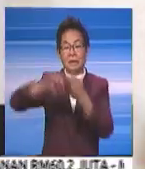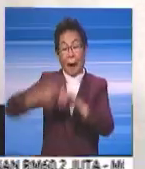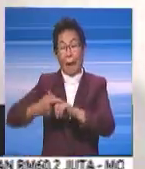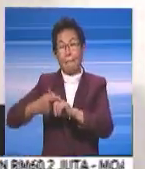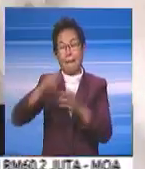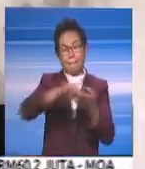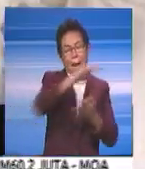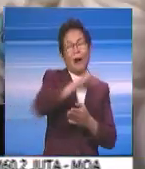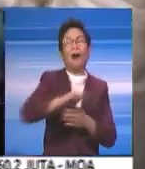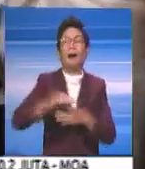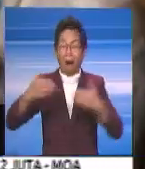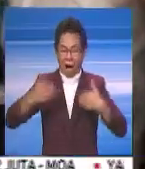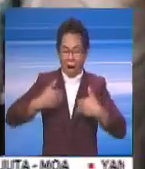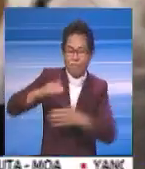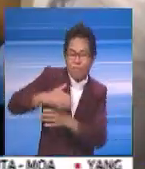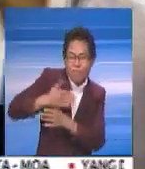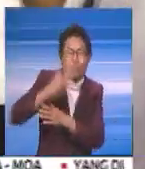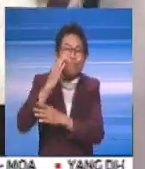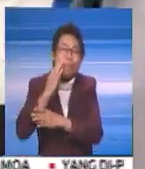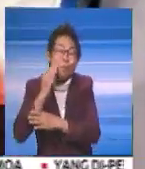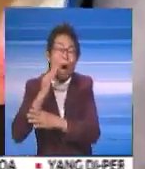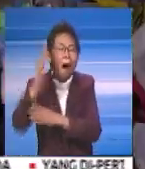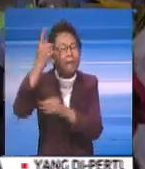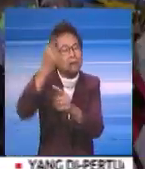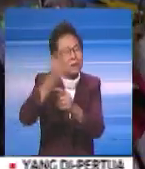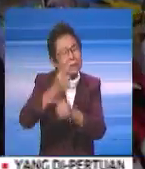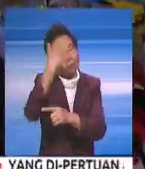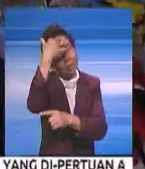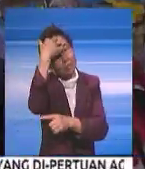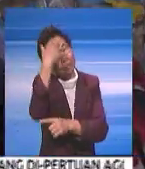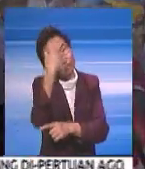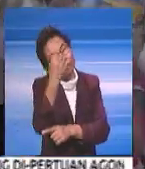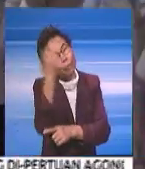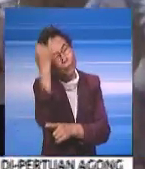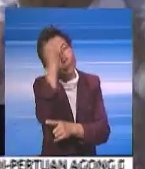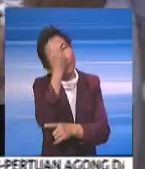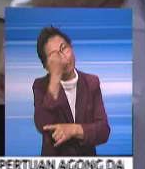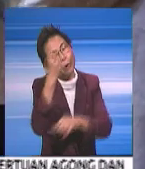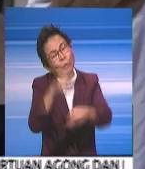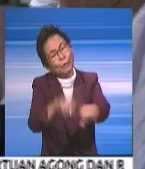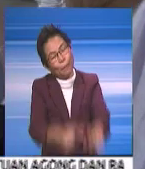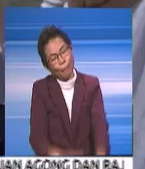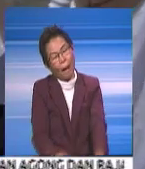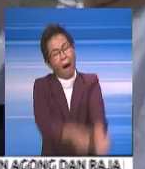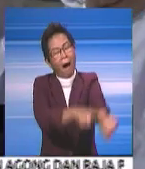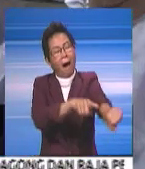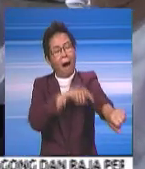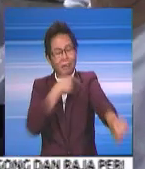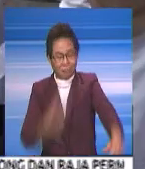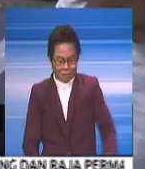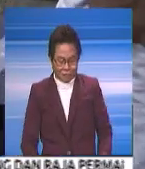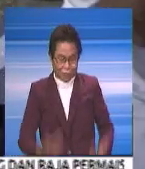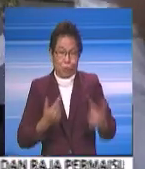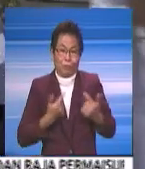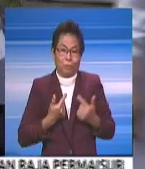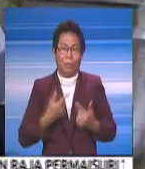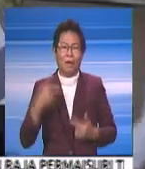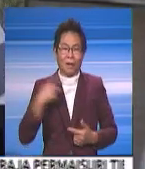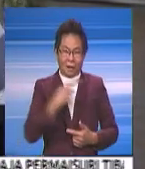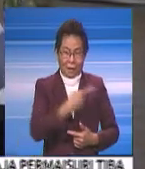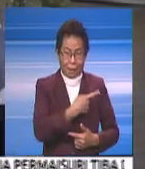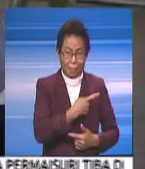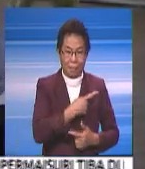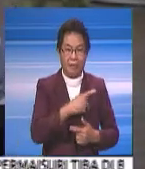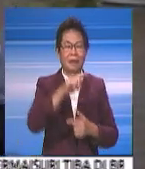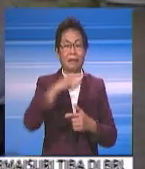turut berkongsi pengalaman yang pastinya akan kekal dalam memori indah sepanjang hayat mereka. Antaranya, kami sendiri dianggap sebagai